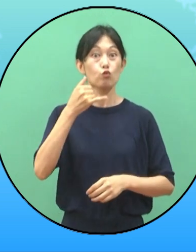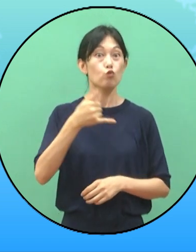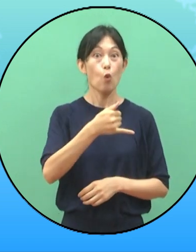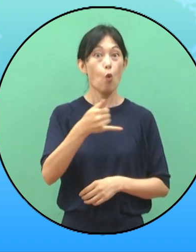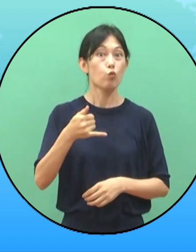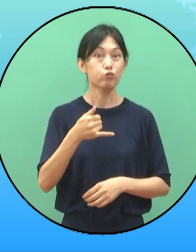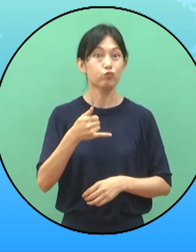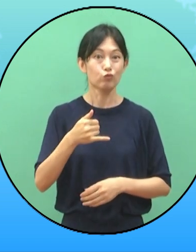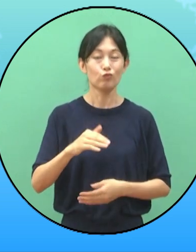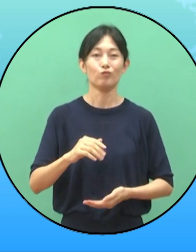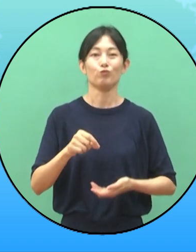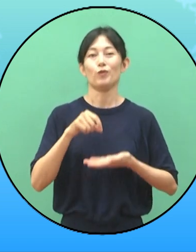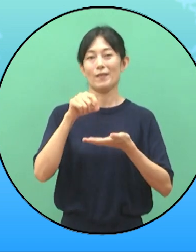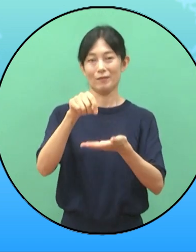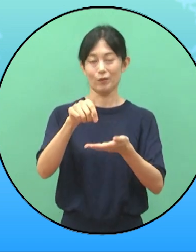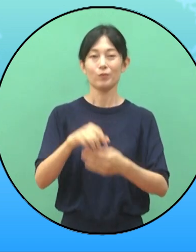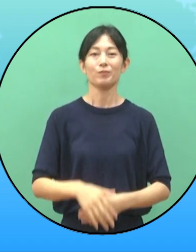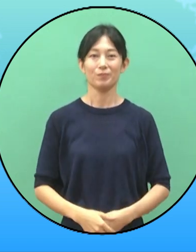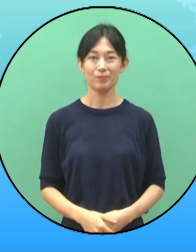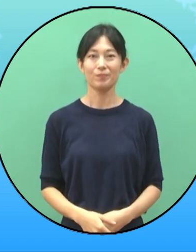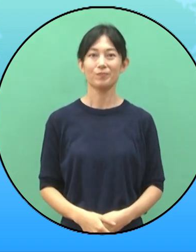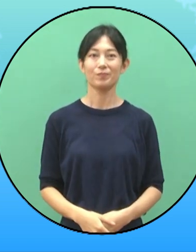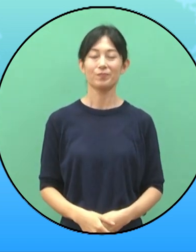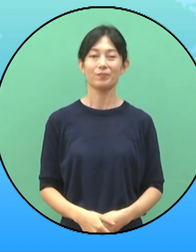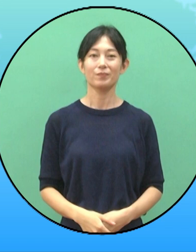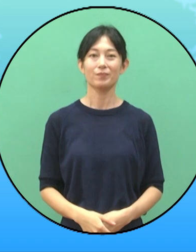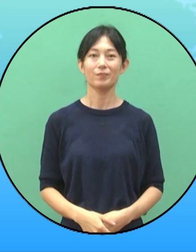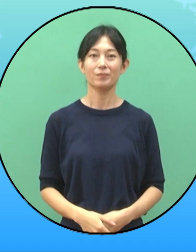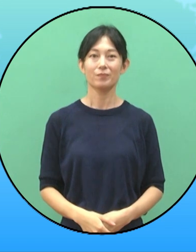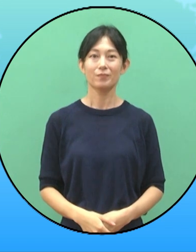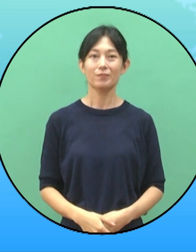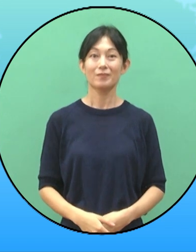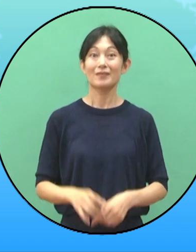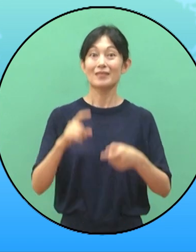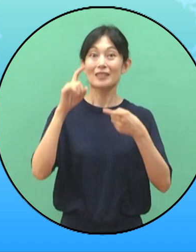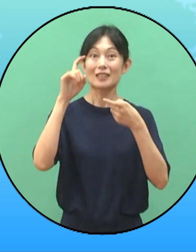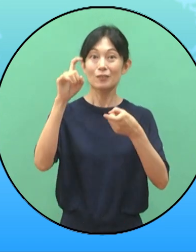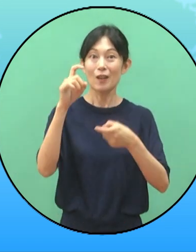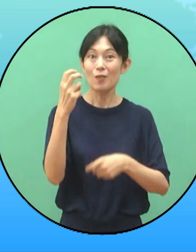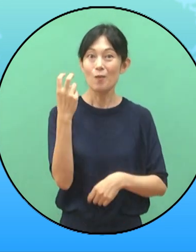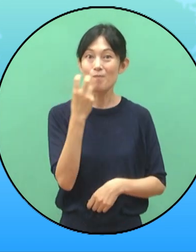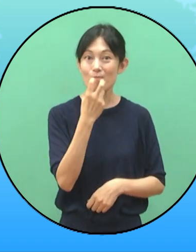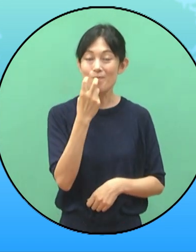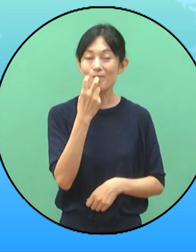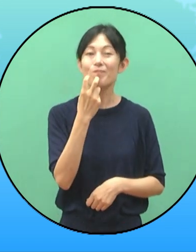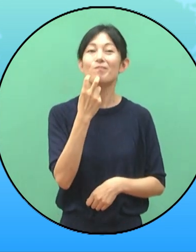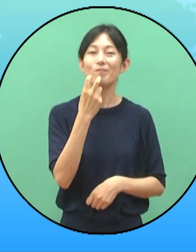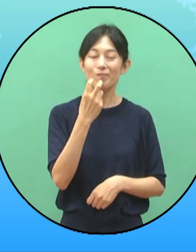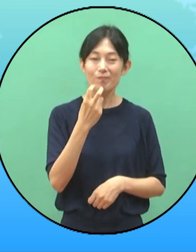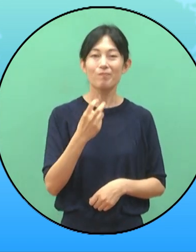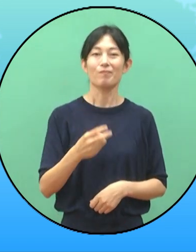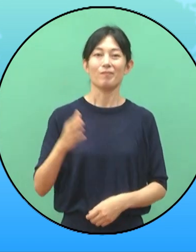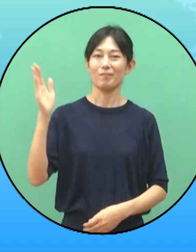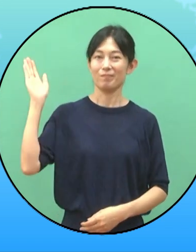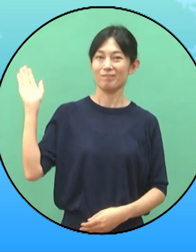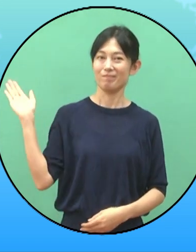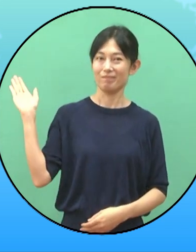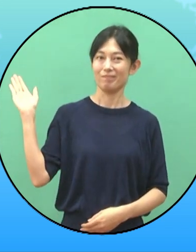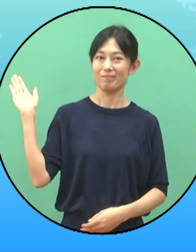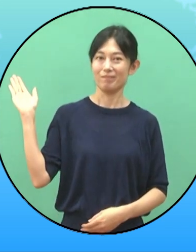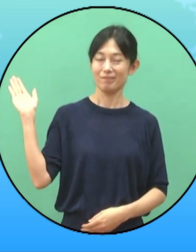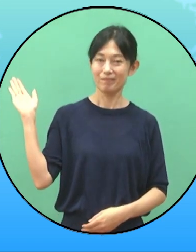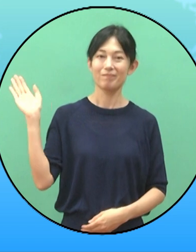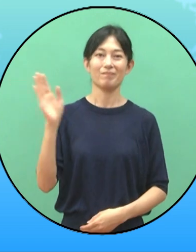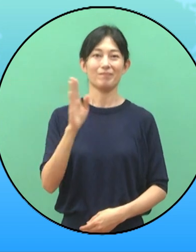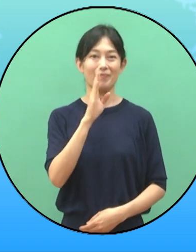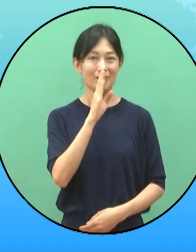ットを2人の方にプレゼント。番組キーワードをチェックしてはがき、ファックス、番組ホームページからご応